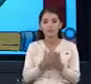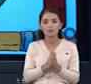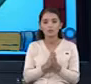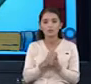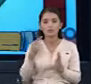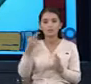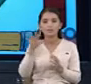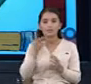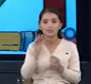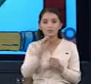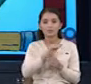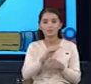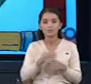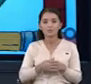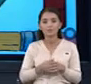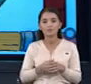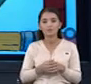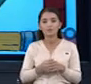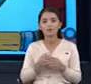Книга, книги.